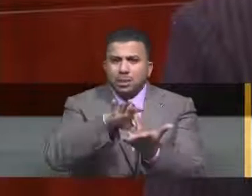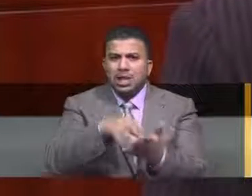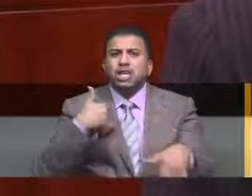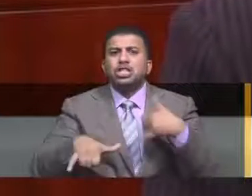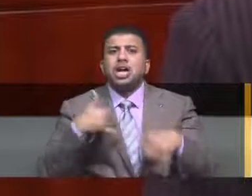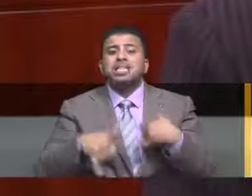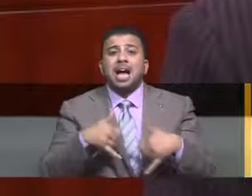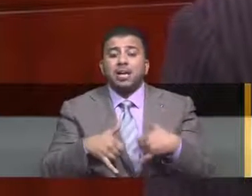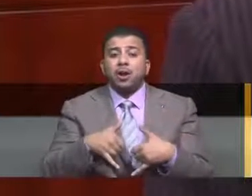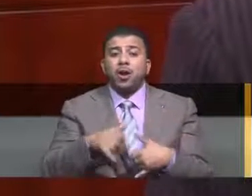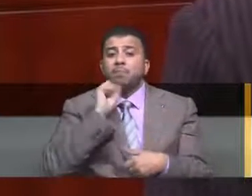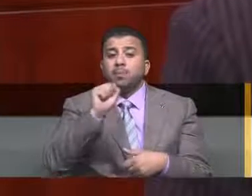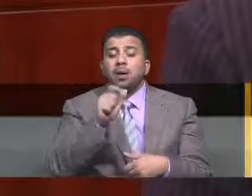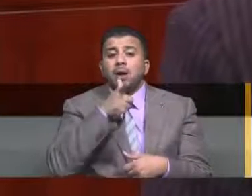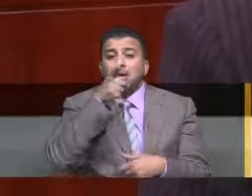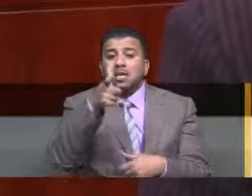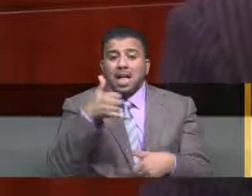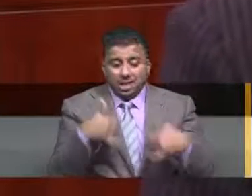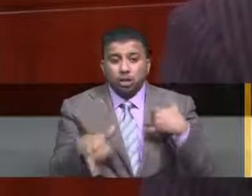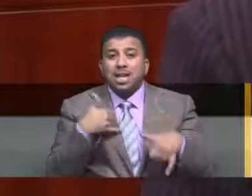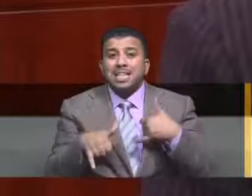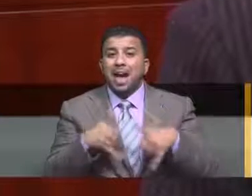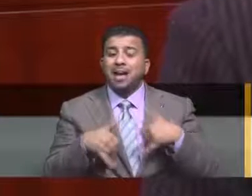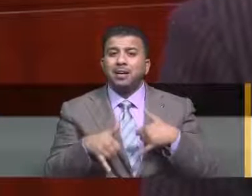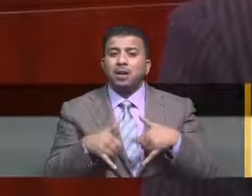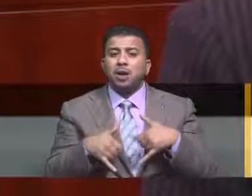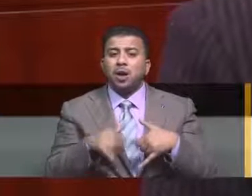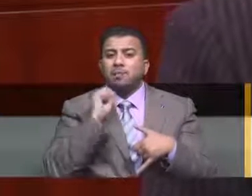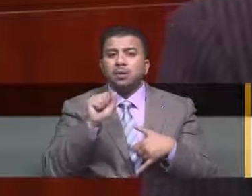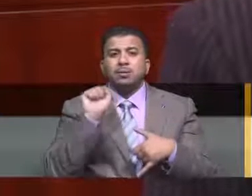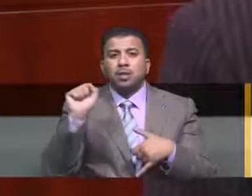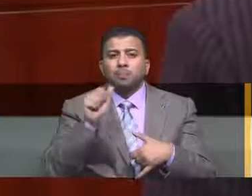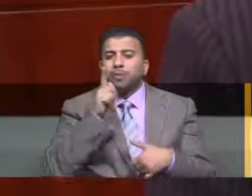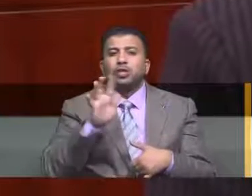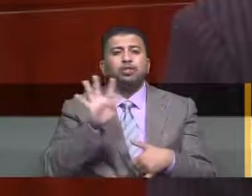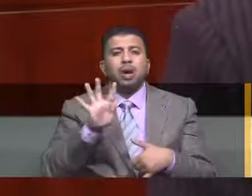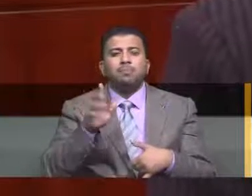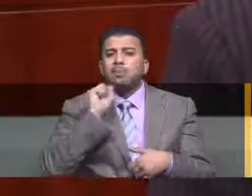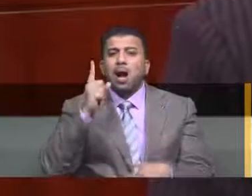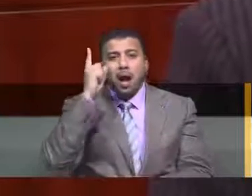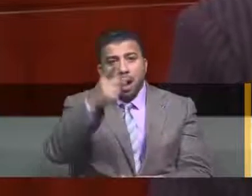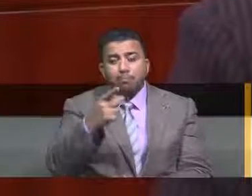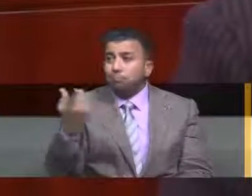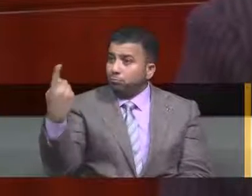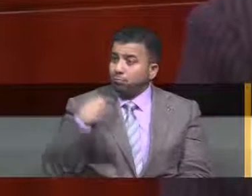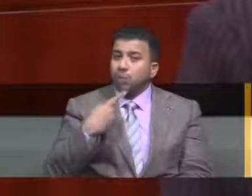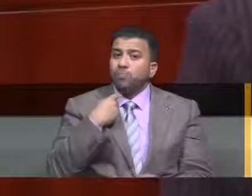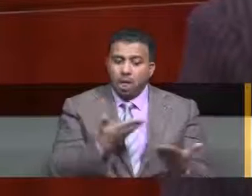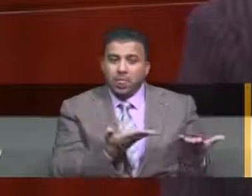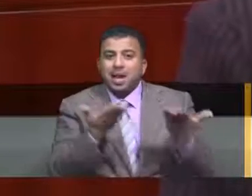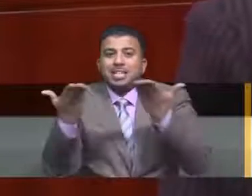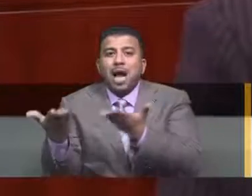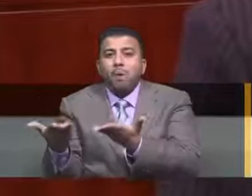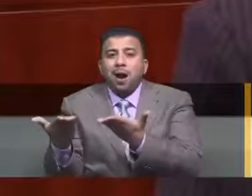الجزائرية الديمقراطية الشعبية هي توجهت إلينا بدعوة كريمة أن يعقد هذا الاجتماع في